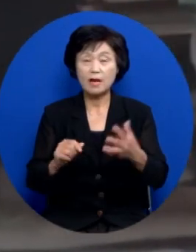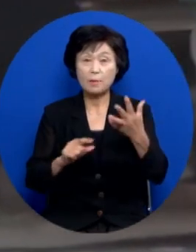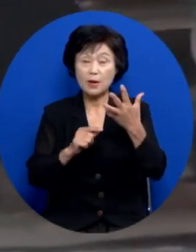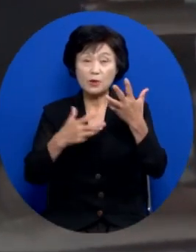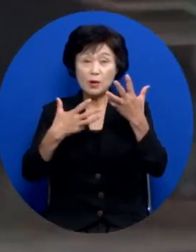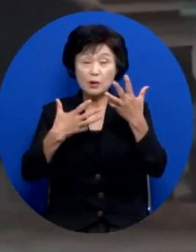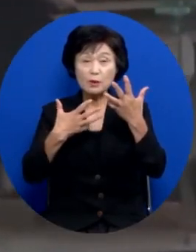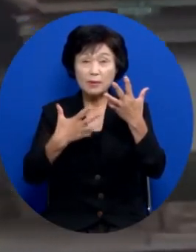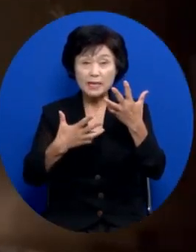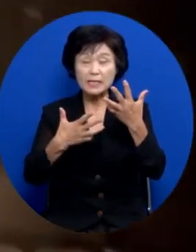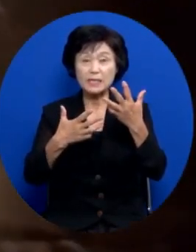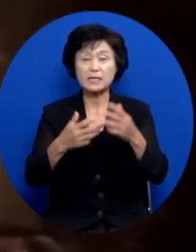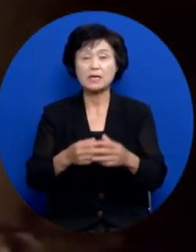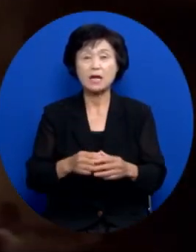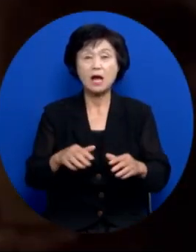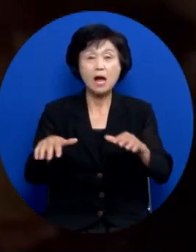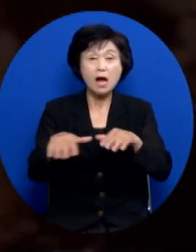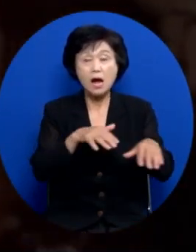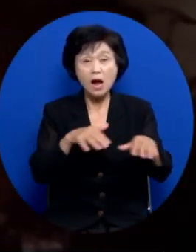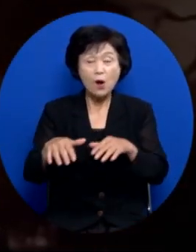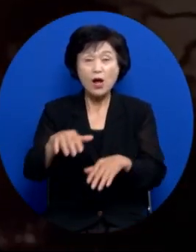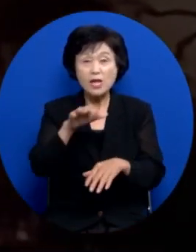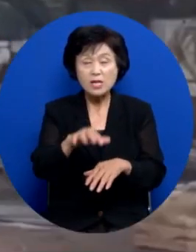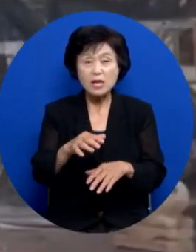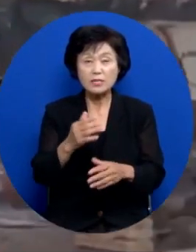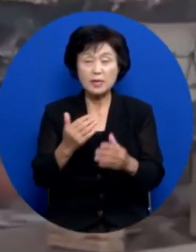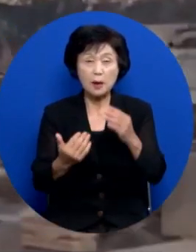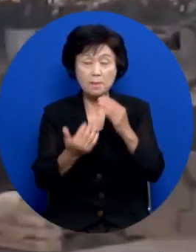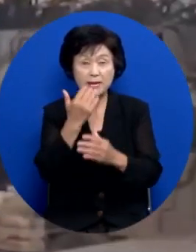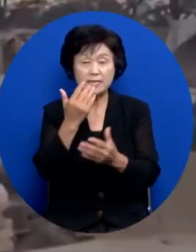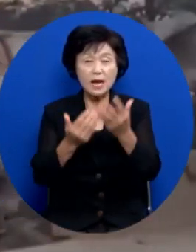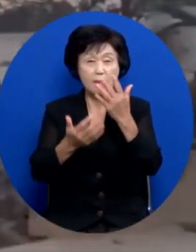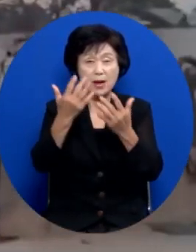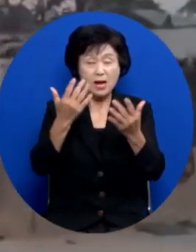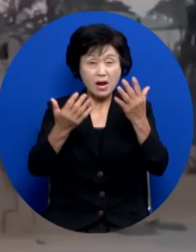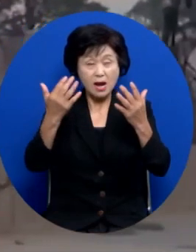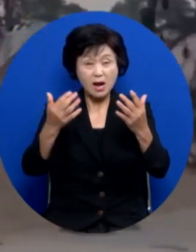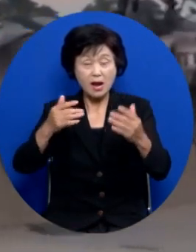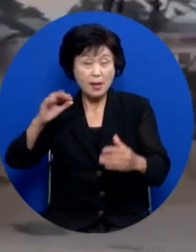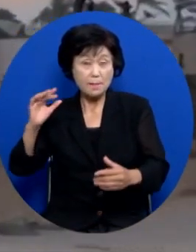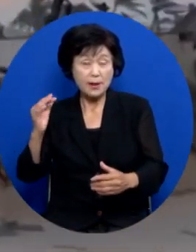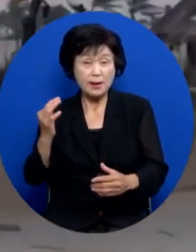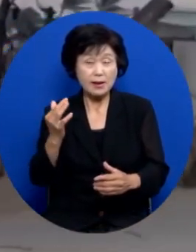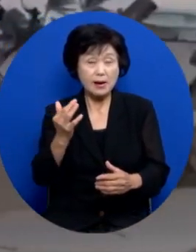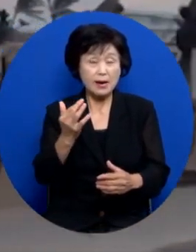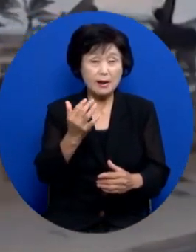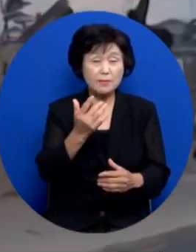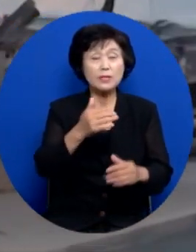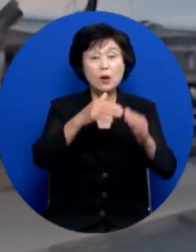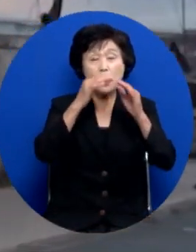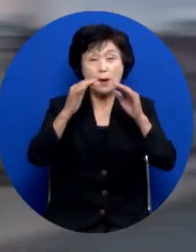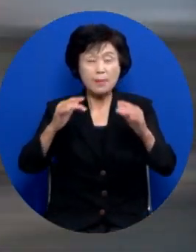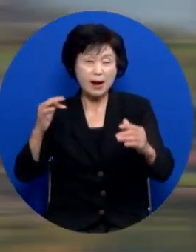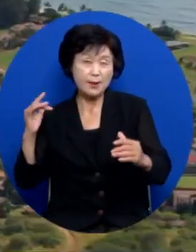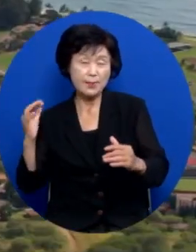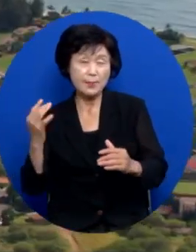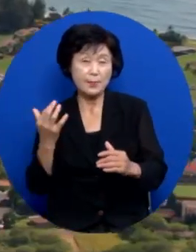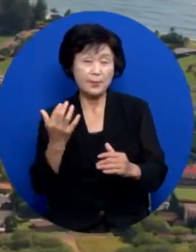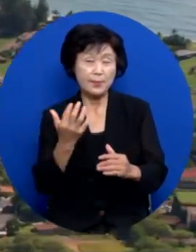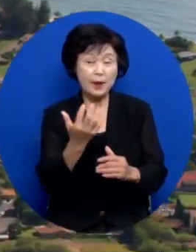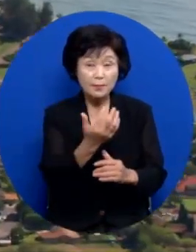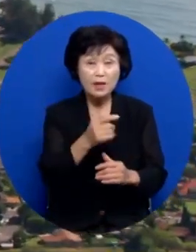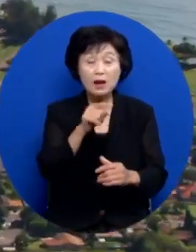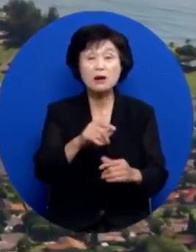하와이 마우이 섬 해안에서 발생한 산불이 허리케인 강풍을 타고 라하이나 마을을 집어삼켰습니다.